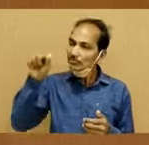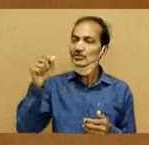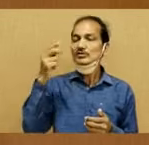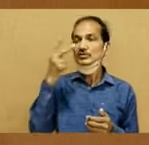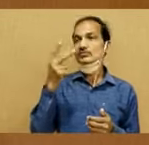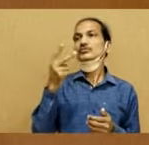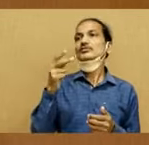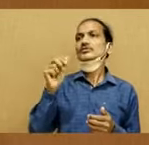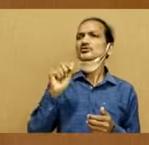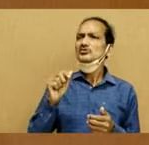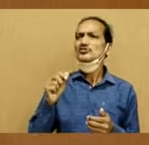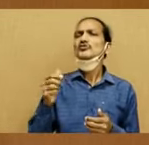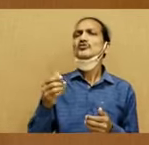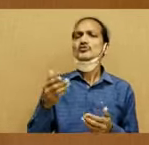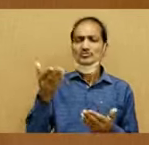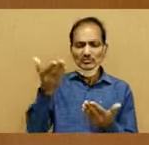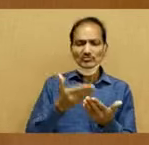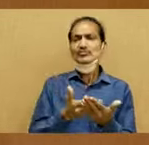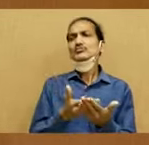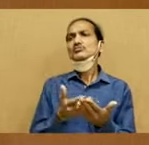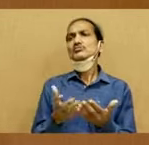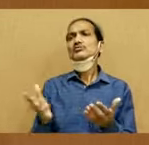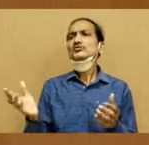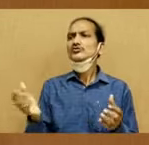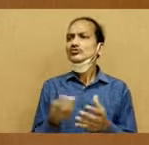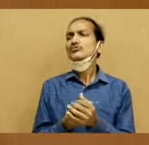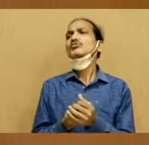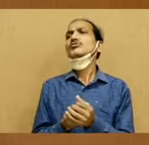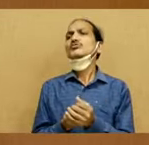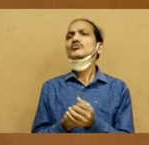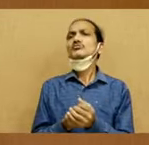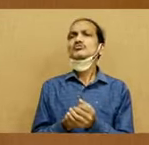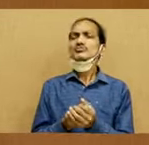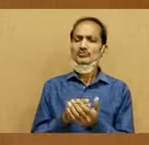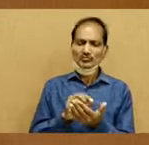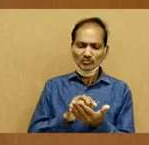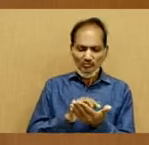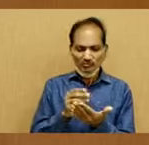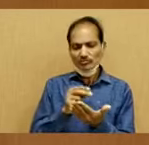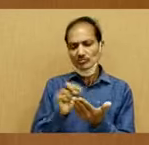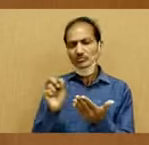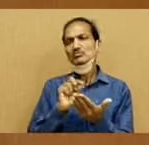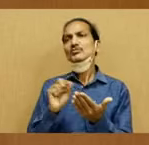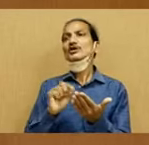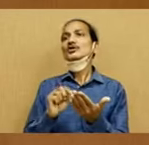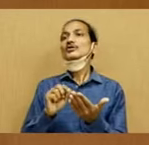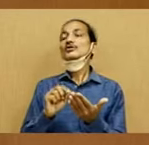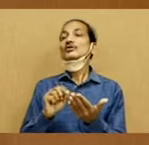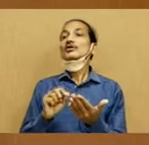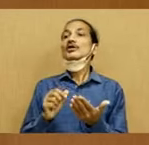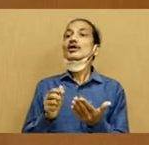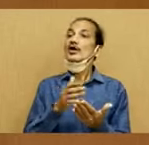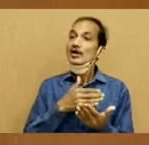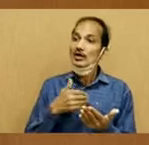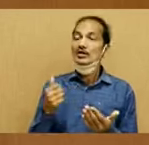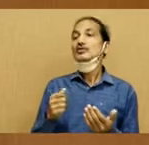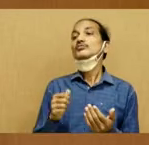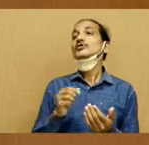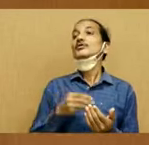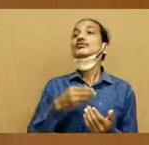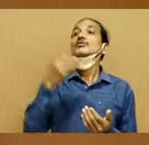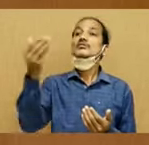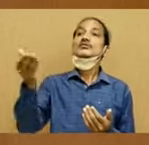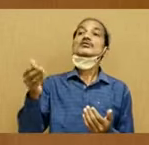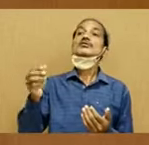ପାରିବୁ। ଖାଲି ସେତିକି ନୁହେଁ, ବିଭିନ୍ନ ସମୟରେ ବିଭିନ୍ନ ଏକ୍ସପର୍ଟସ୍ମାନଙ୍କୁ,